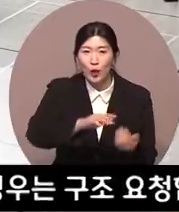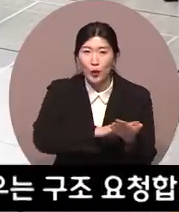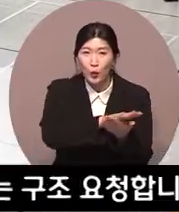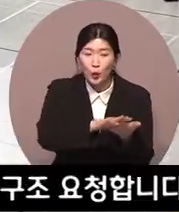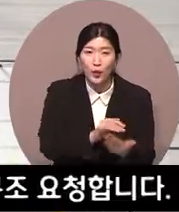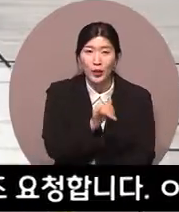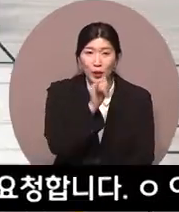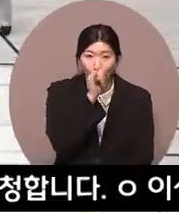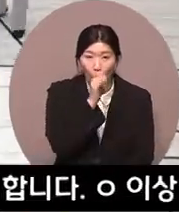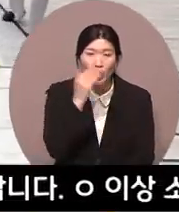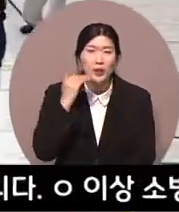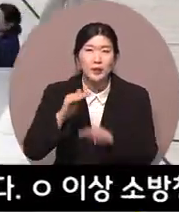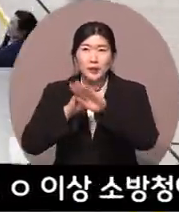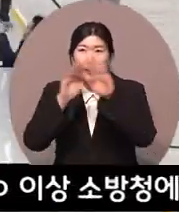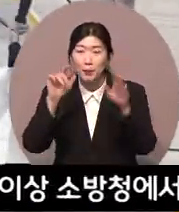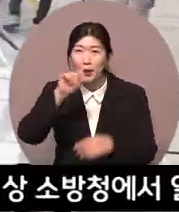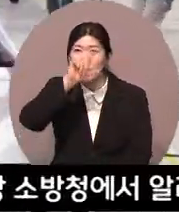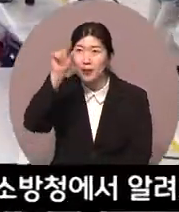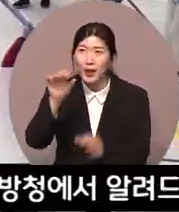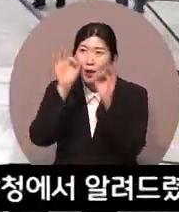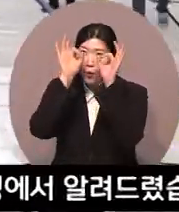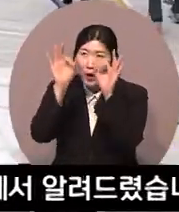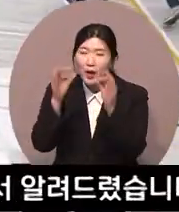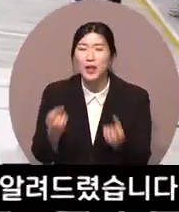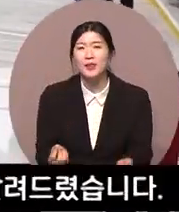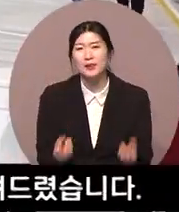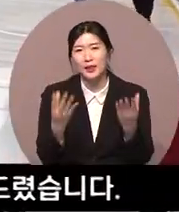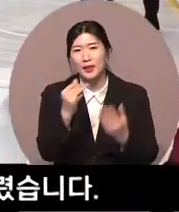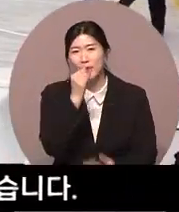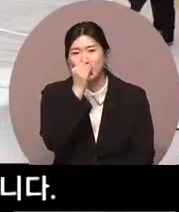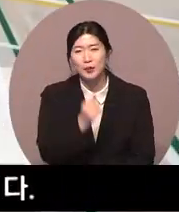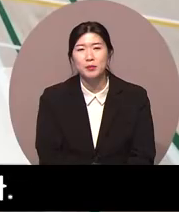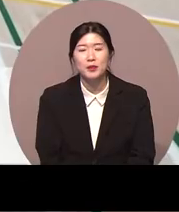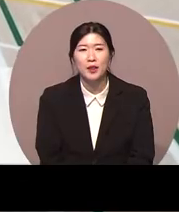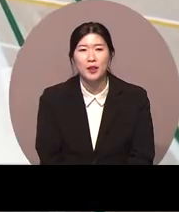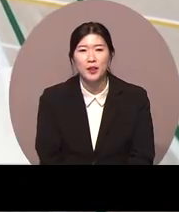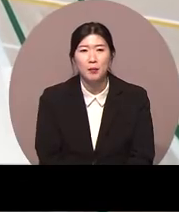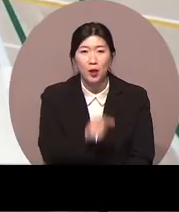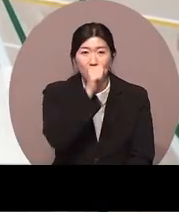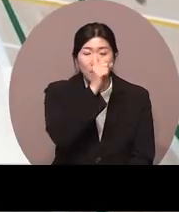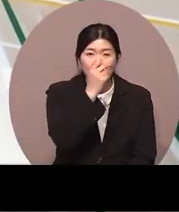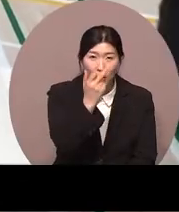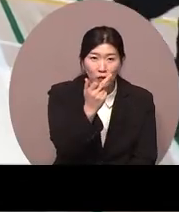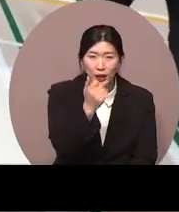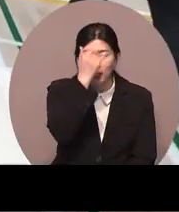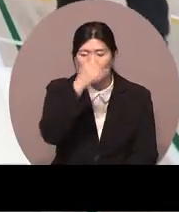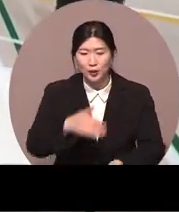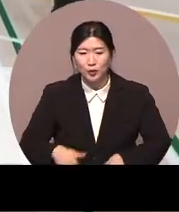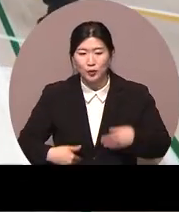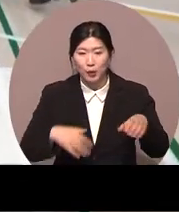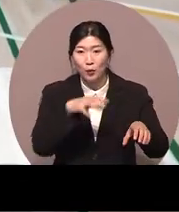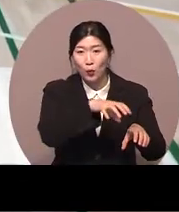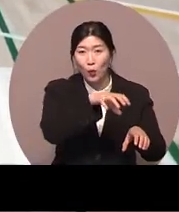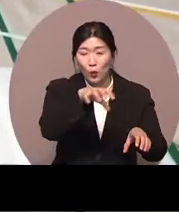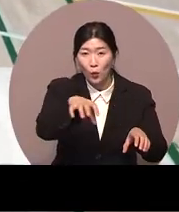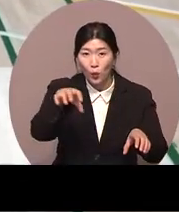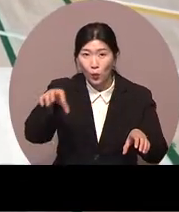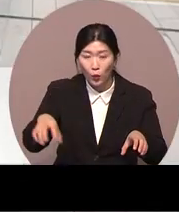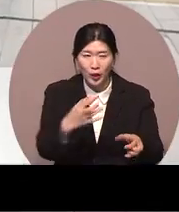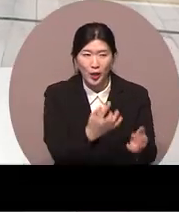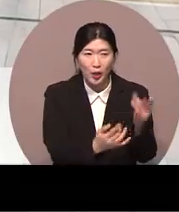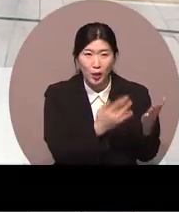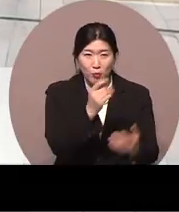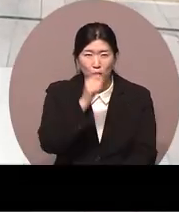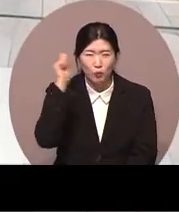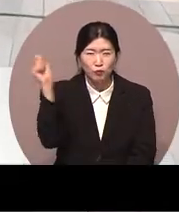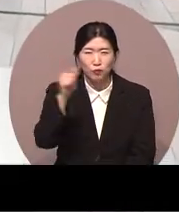천문대에서는 달관측 행사이 진행습니다 또 등 충남지역 곳곳에서도 달집 태우기와